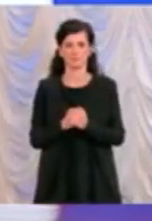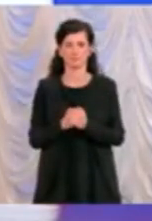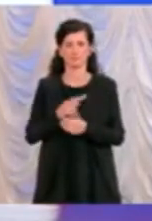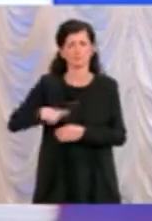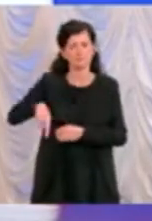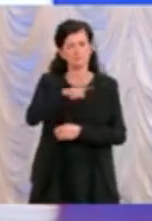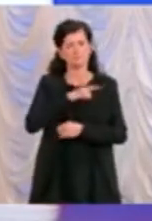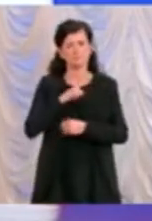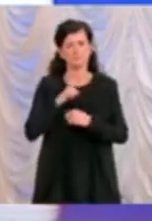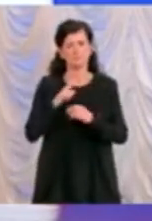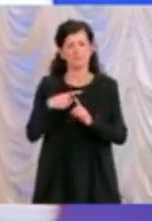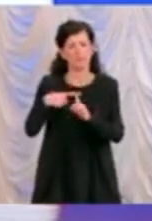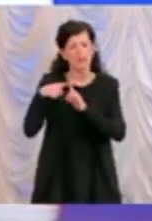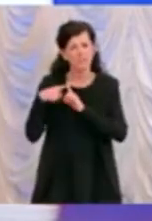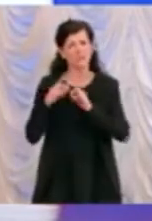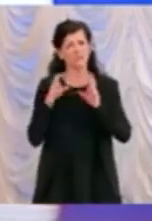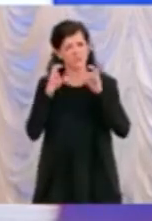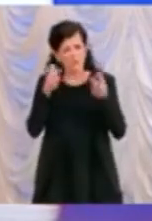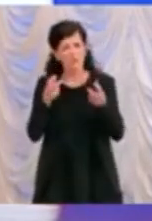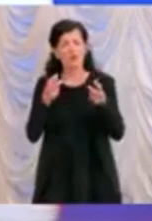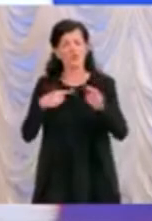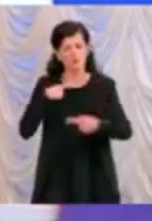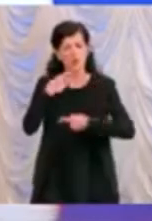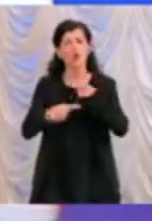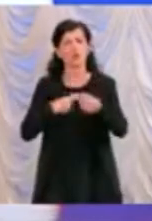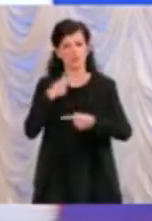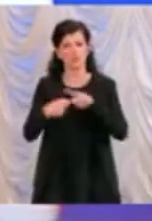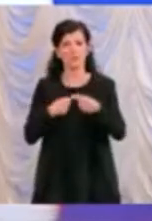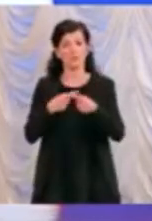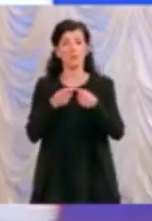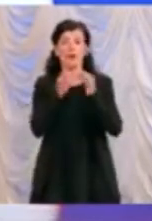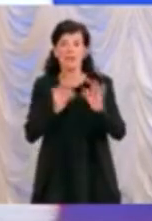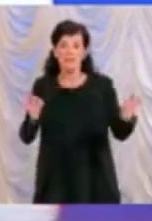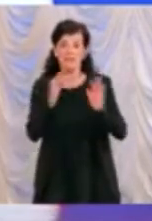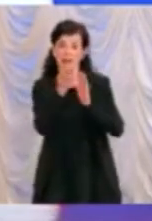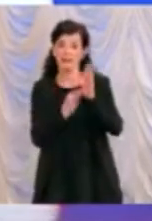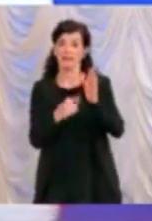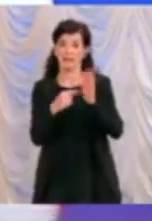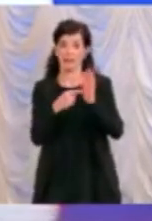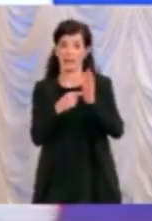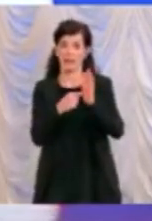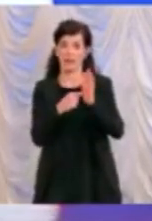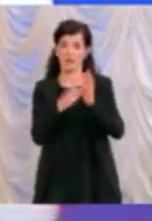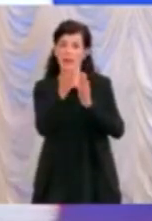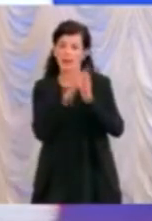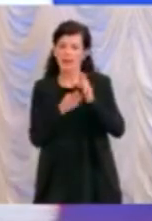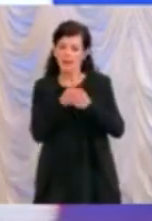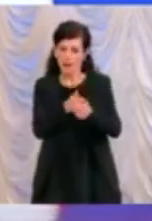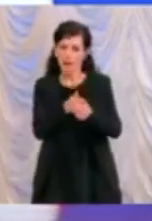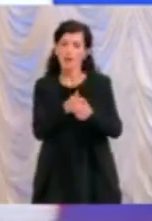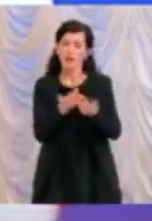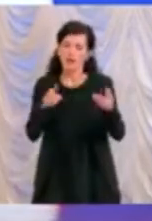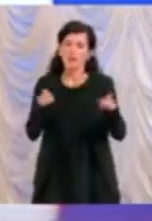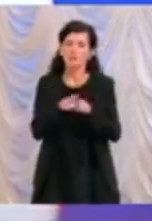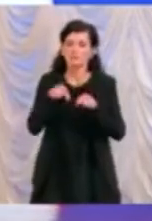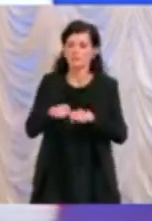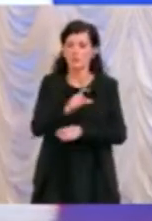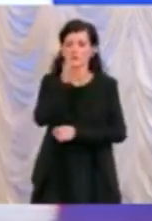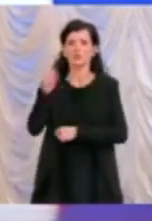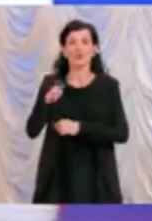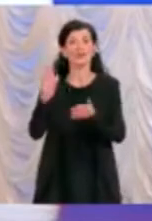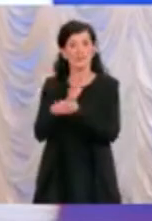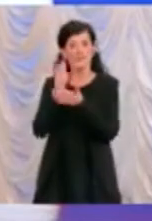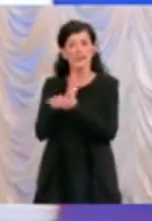sforzo dobbiamo continuare a rispettare le regole anche in questi giorni che saranno di festa